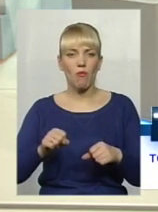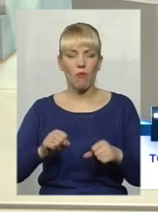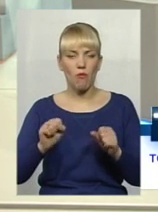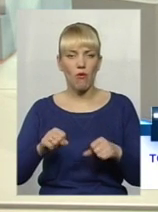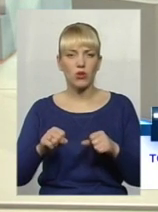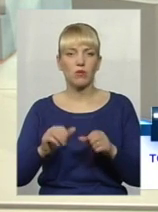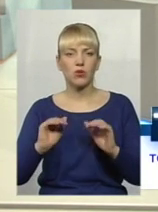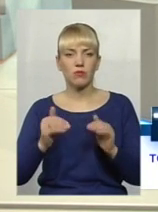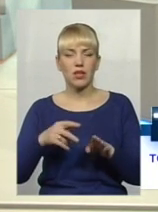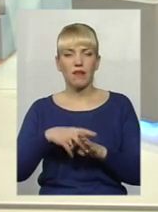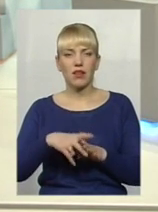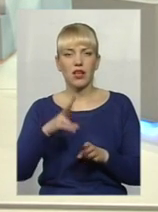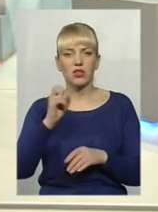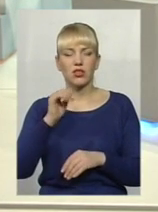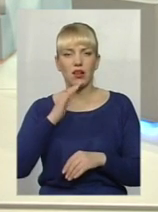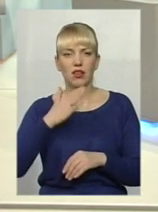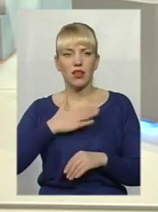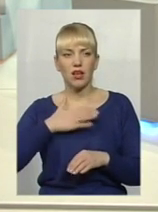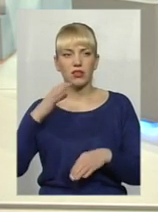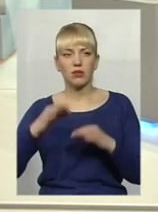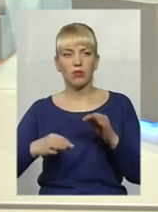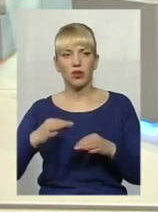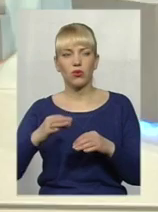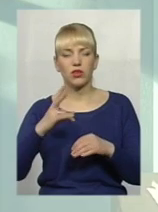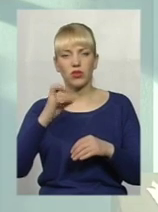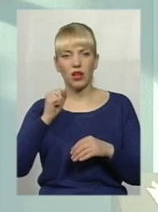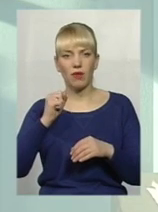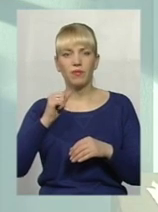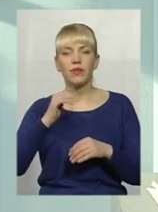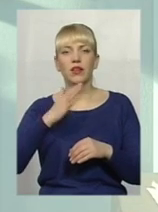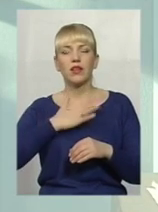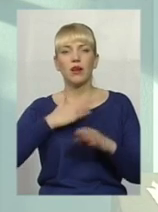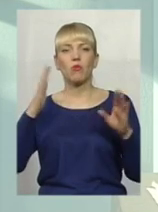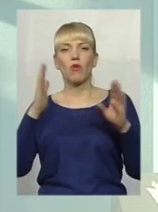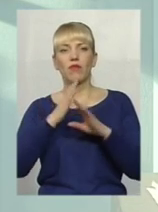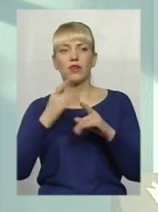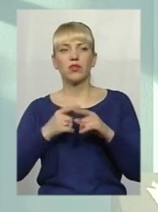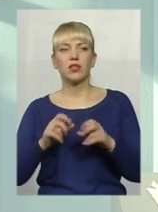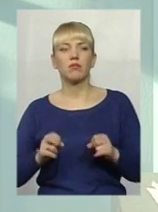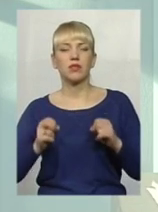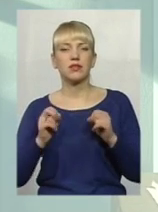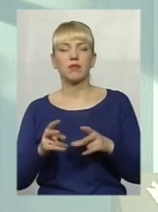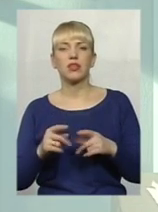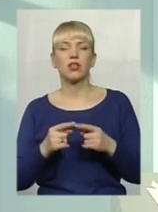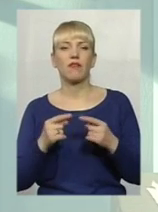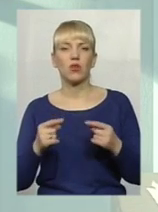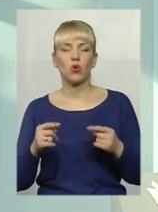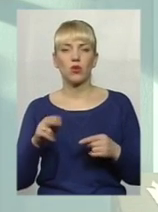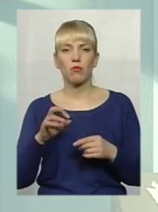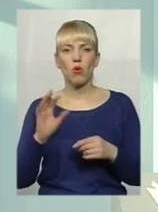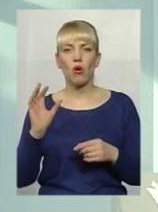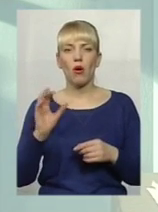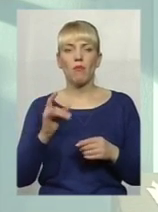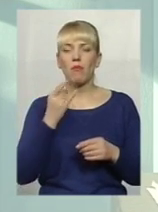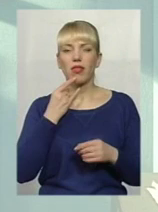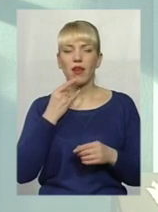зменшити навантаження на наше навколишнє середовище, на наше атмосферне повітря оцих небезпечних відходів. По батарейках можу сказати, що в